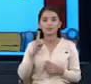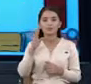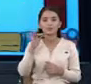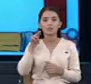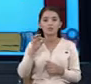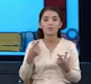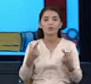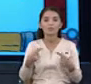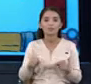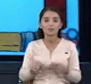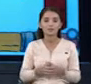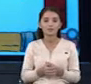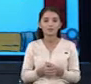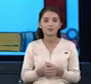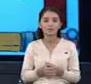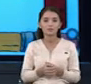Китап каерда?